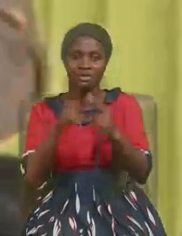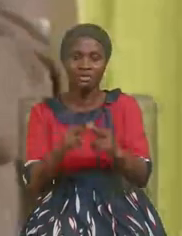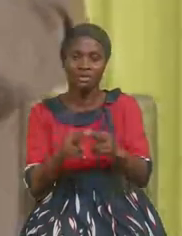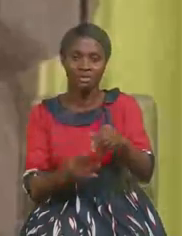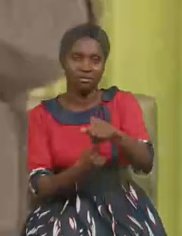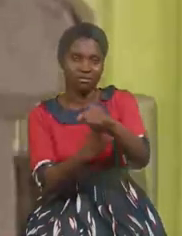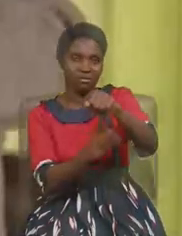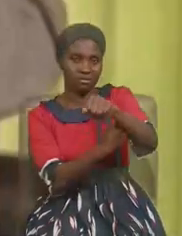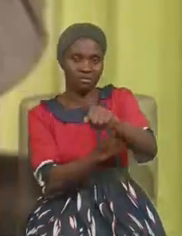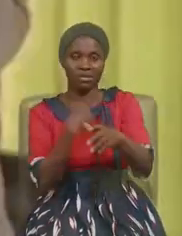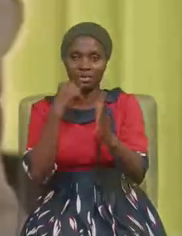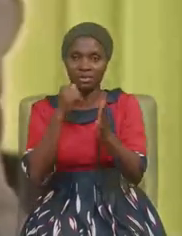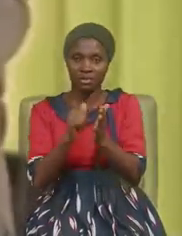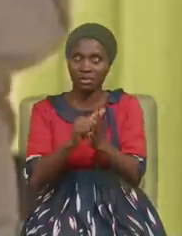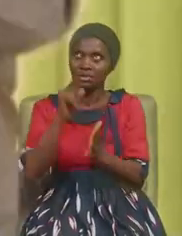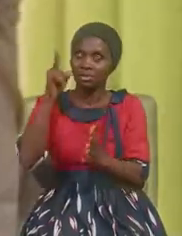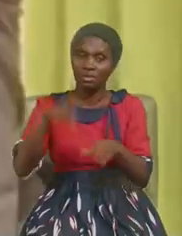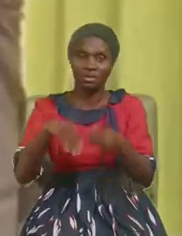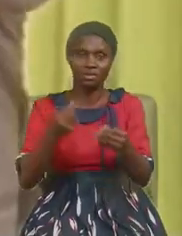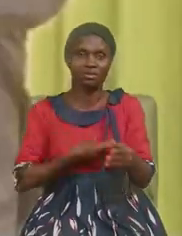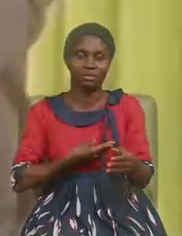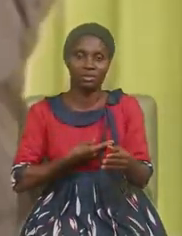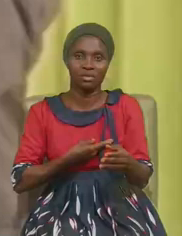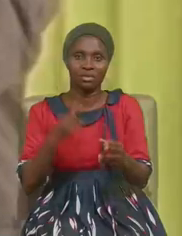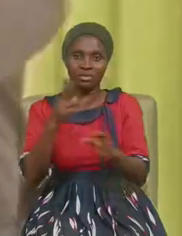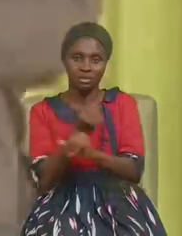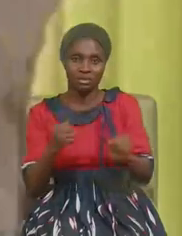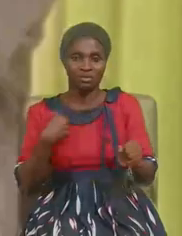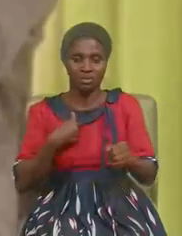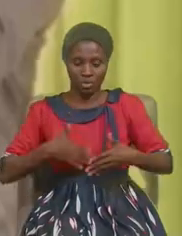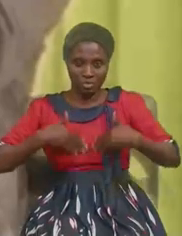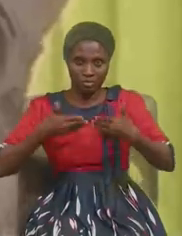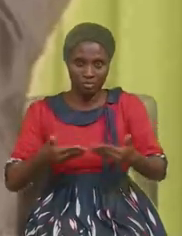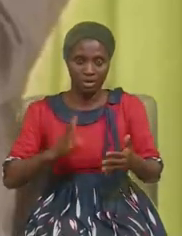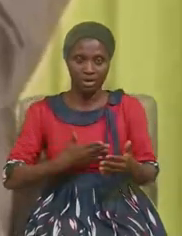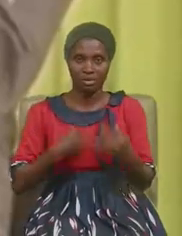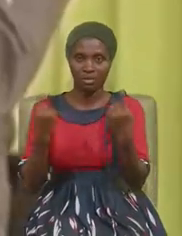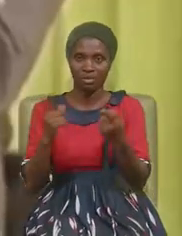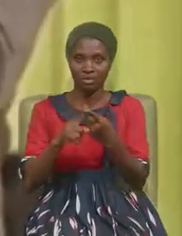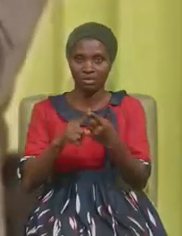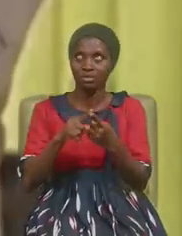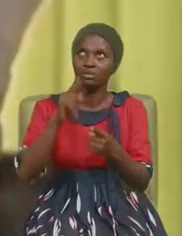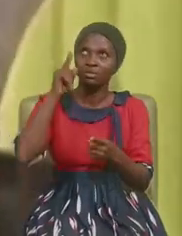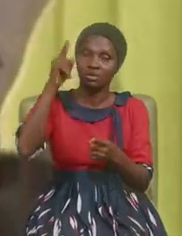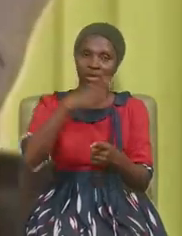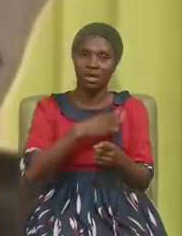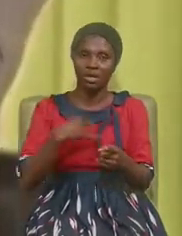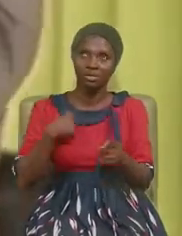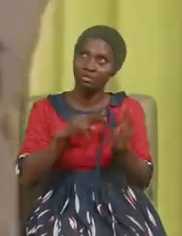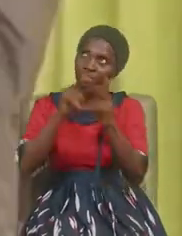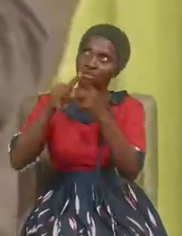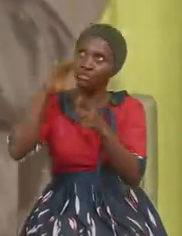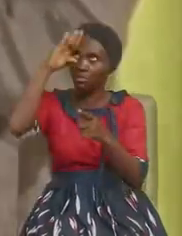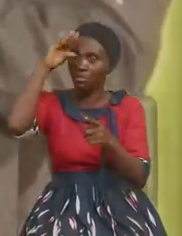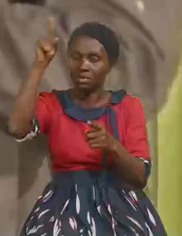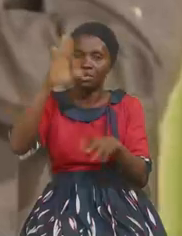qu'il nous donne la rédemption. Nous confessons nos péchés à lui et nous portons les regards sur lui sur la croix du calvaire.